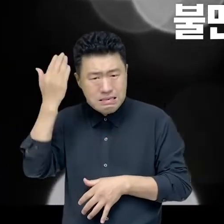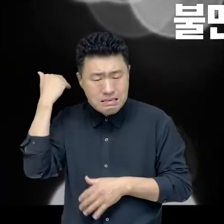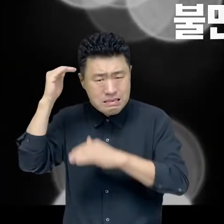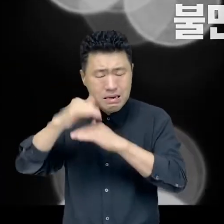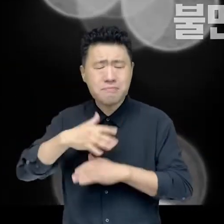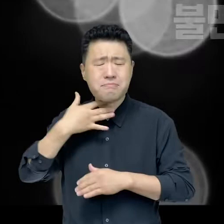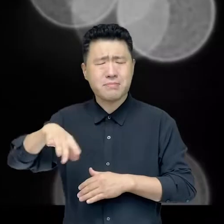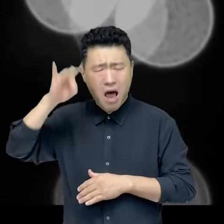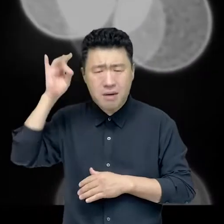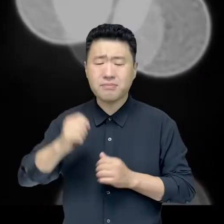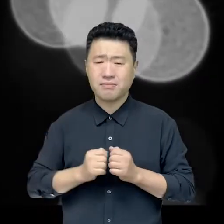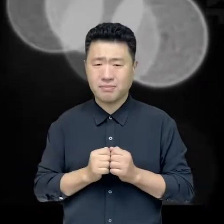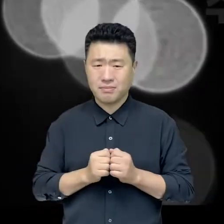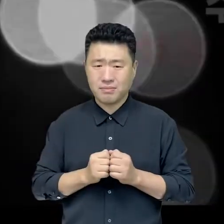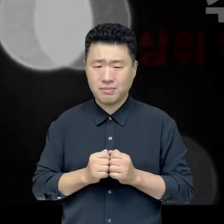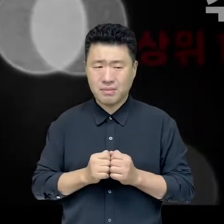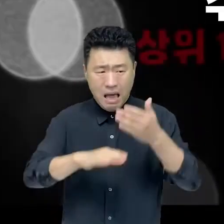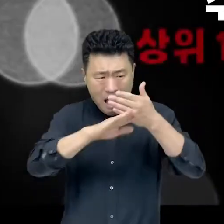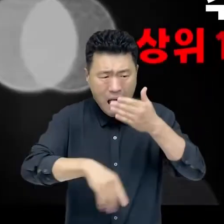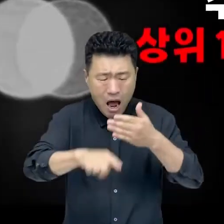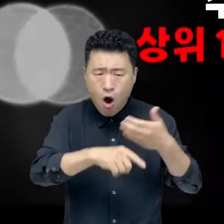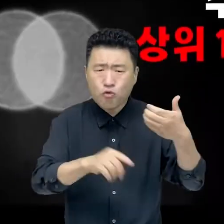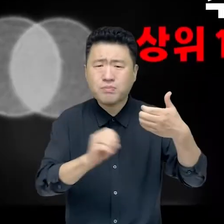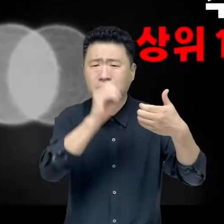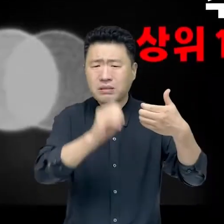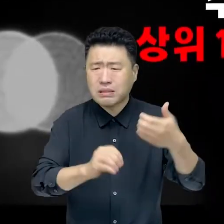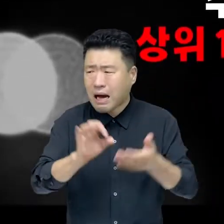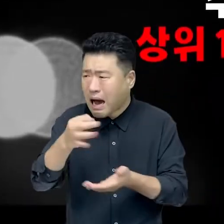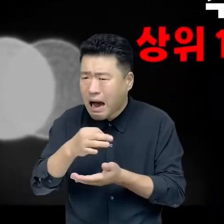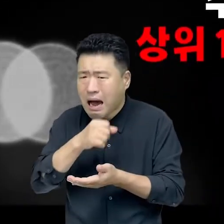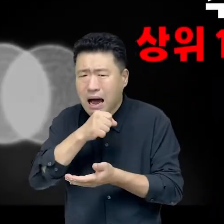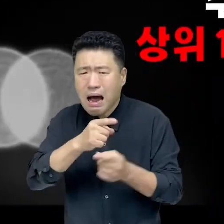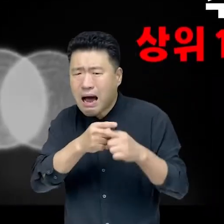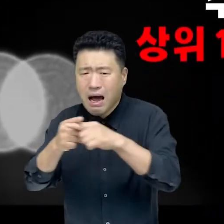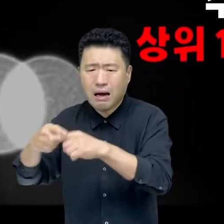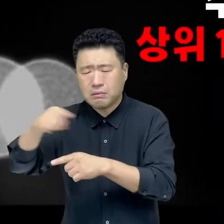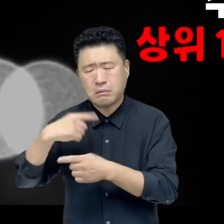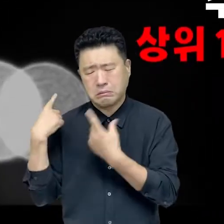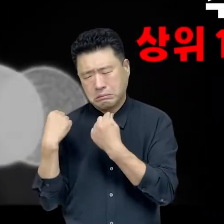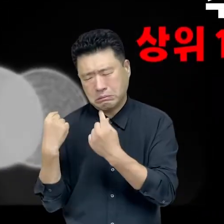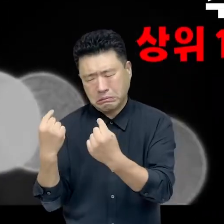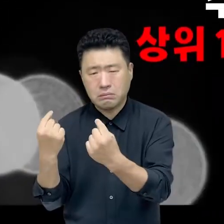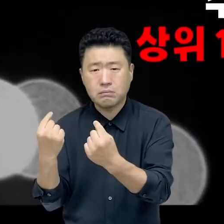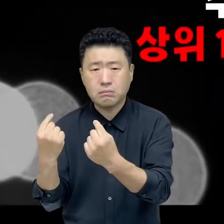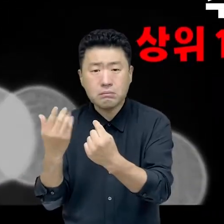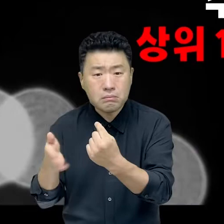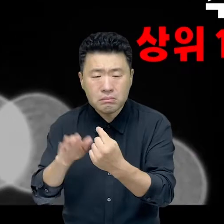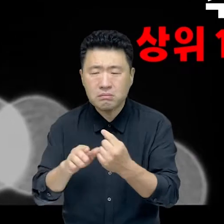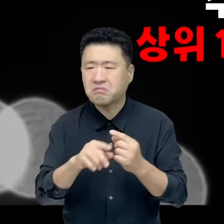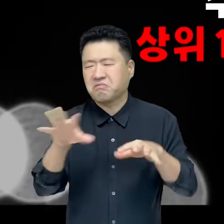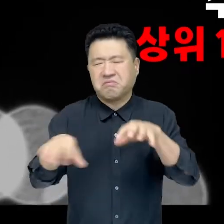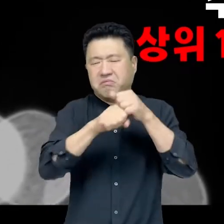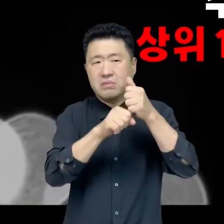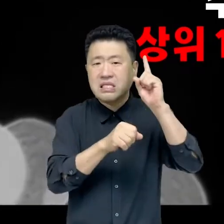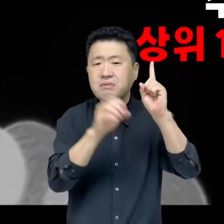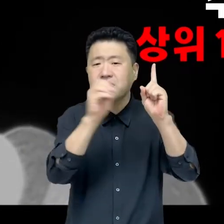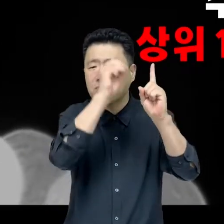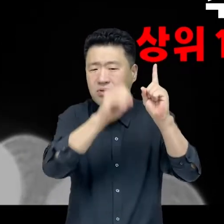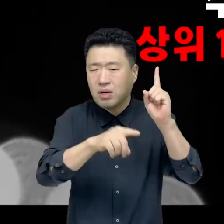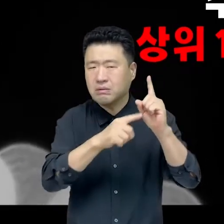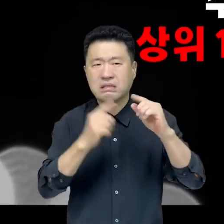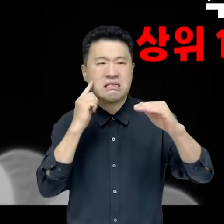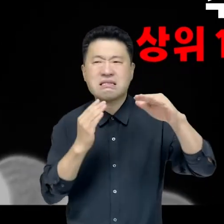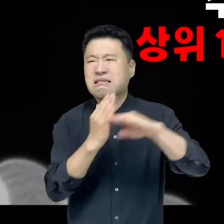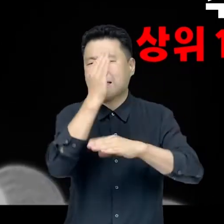적은 없었다. 하위 90%의 평균 소득은 수십 년간 제자리인데 상위